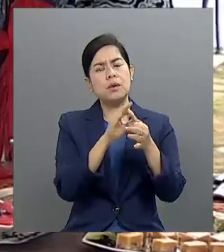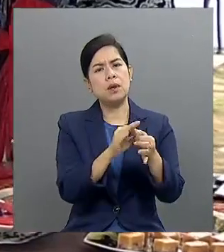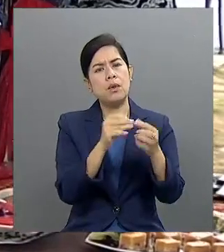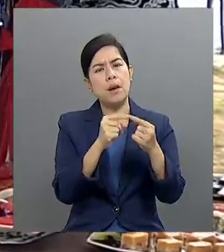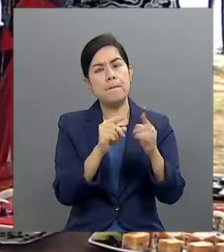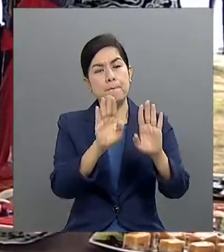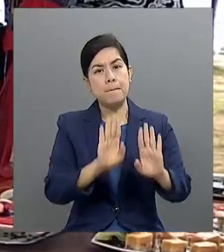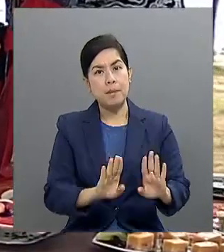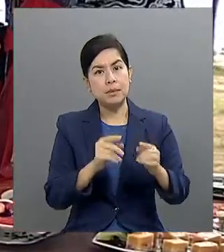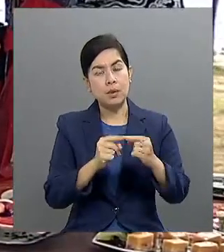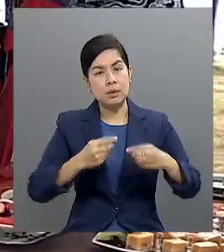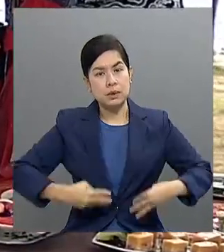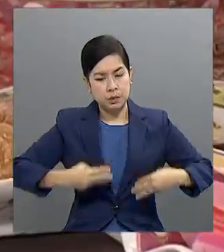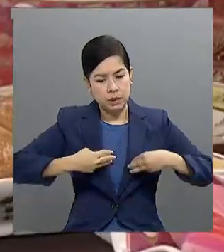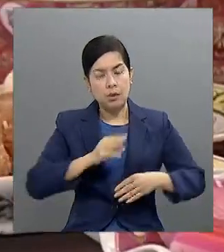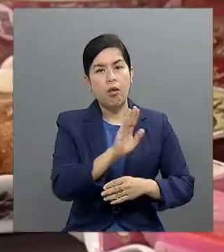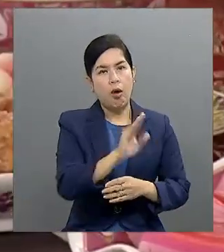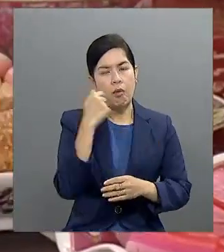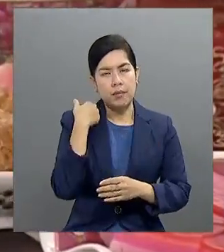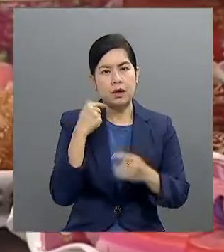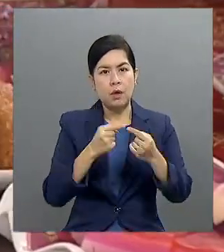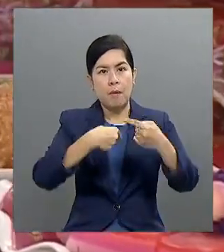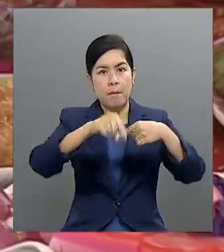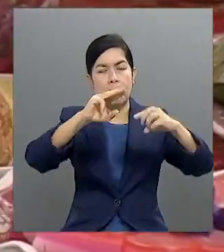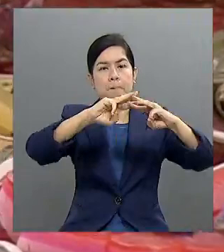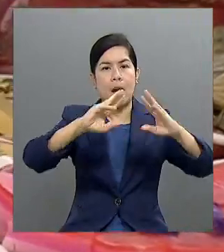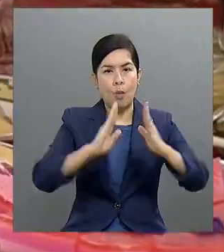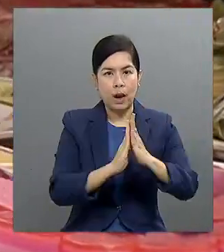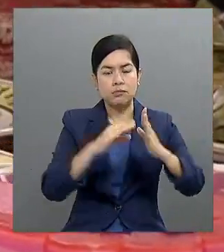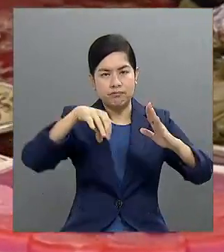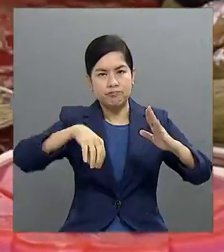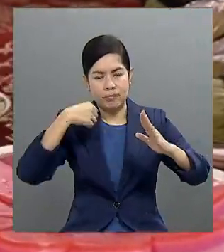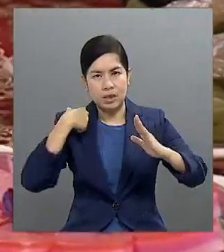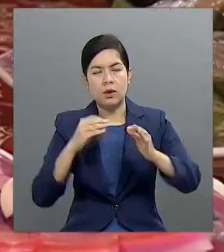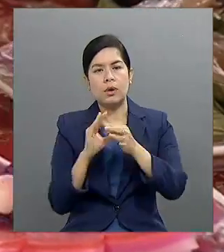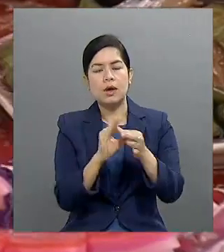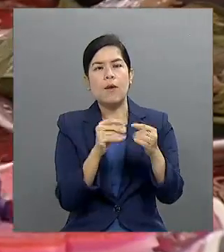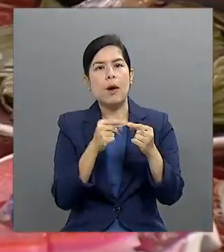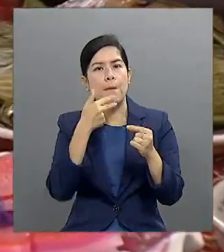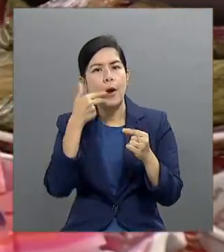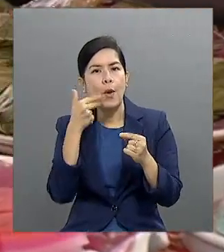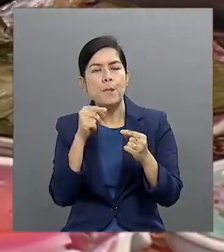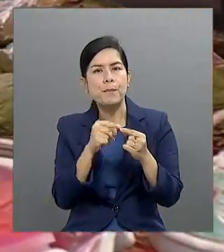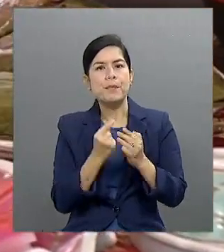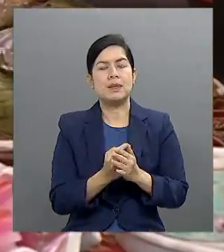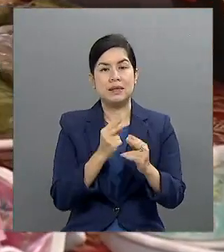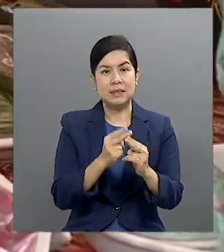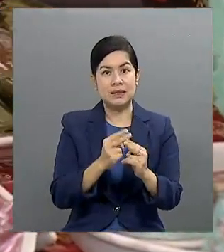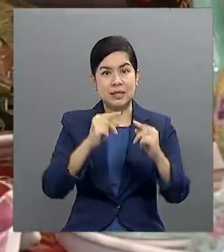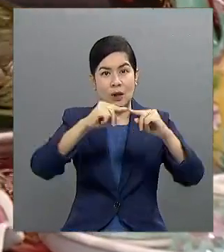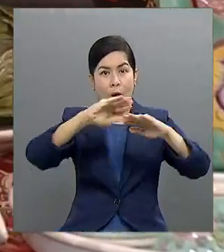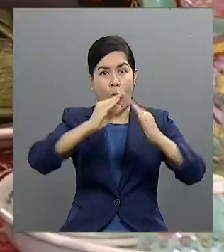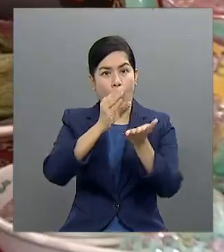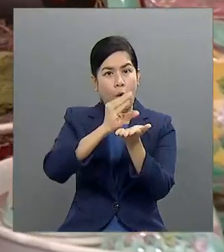วัดไปวานะครับก็เหมือนกันมีวิถีของขนมไทยที่เข้ามาเกี่ยวข้องมีอิทธิพลเหมือนกันนะครับอย่างขนมเทียนนะครับเราก็ไปงานเดือนสิบเหมือนกัน